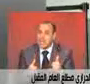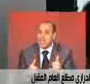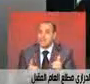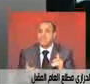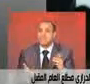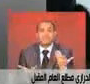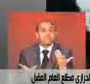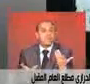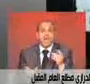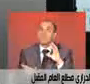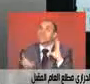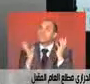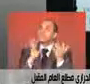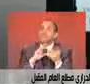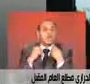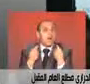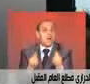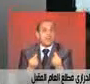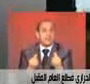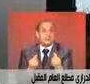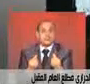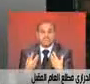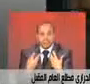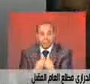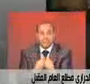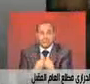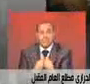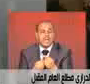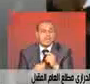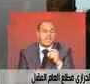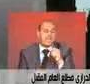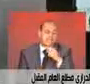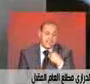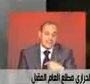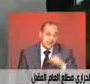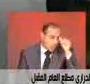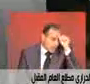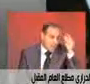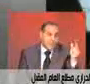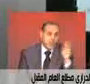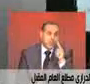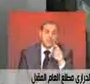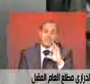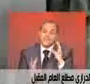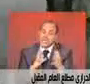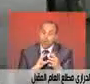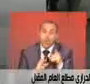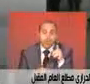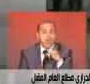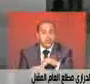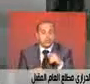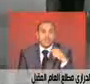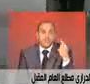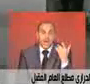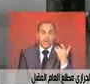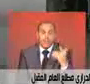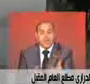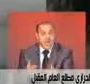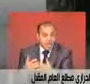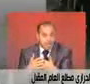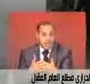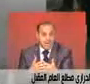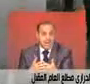مع أثار التغيير المناخي، في حين تدعو الصين والهند إلى إبقاء الوضع بلا تغيير، وهذا ما ترفضه الولايات